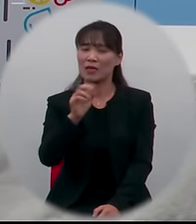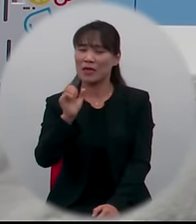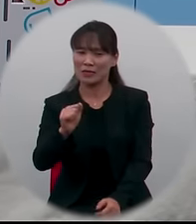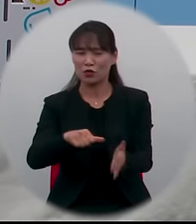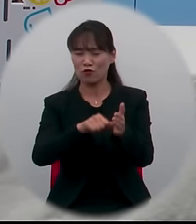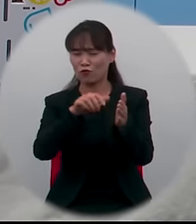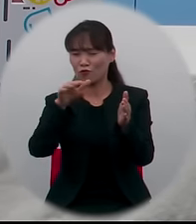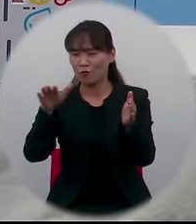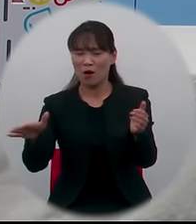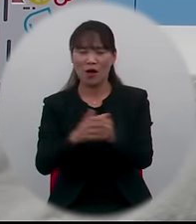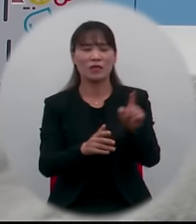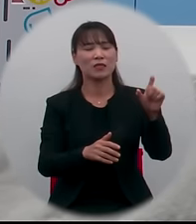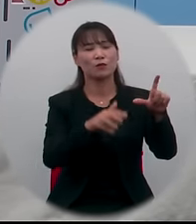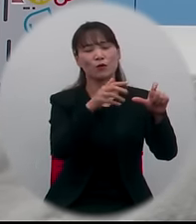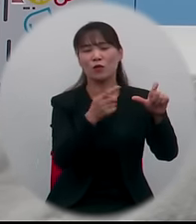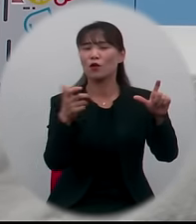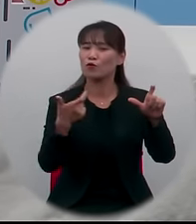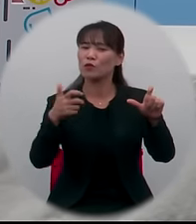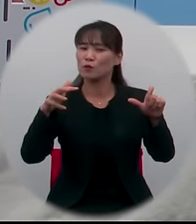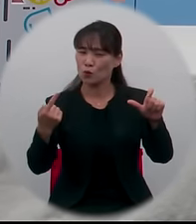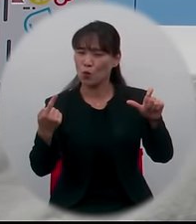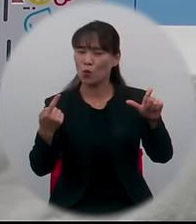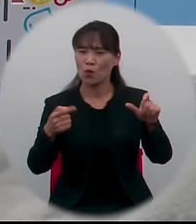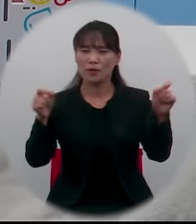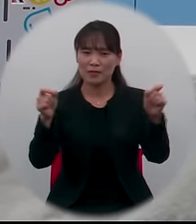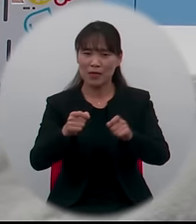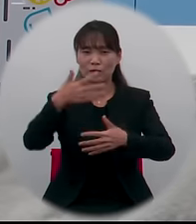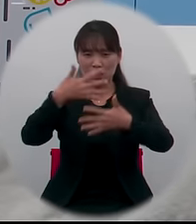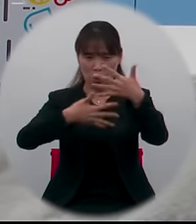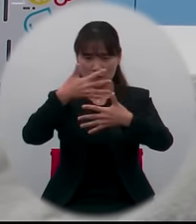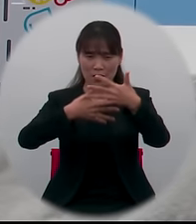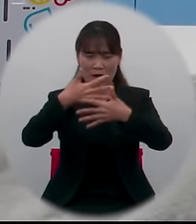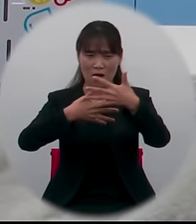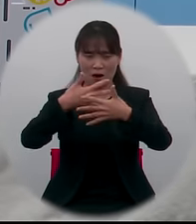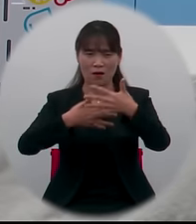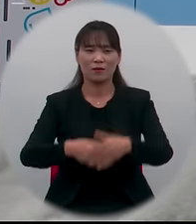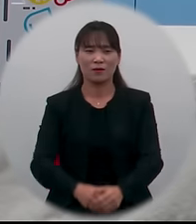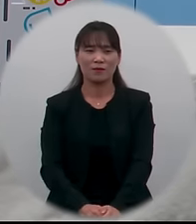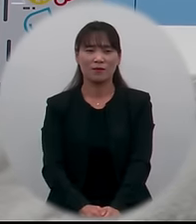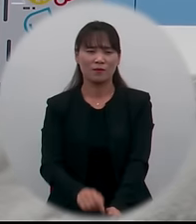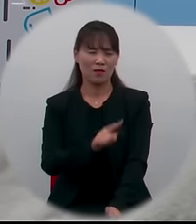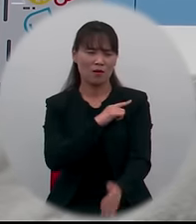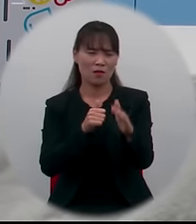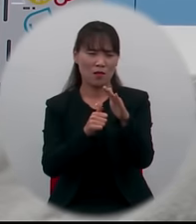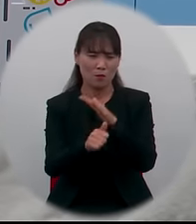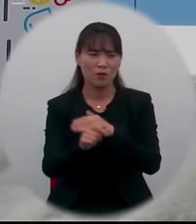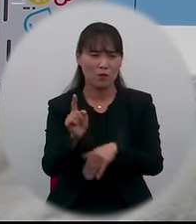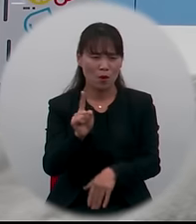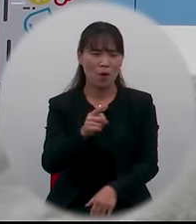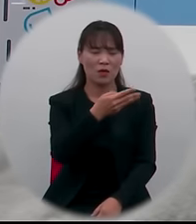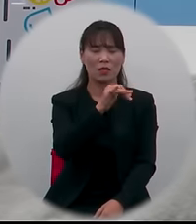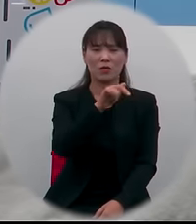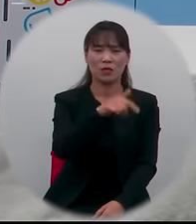유행하고 있는이 15초에서 60초 사이에 에 만들어져 있는 아주 짧은 영상 콘텐츠를 의미합니다 가장 대표적인 플랫폼이